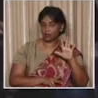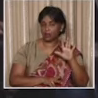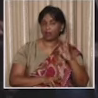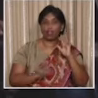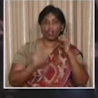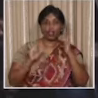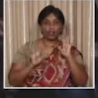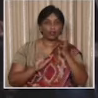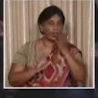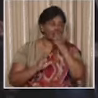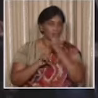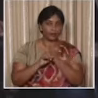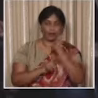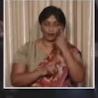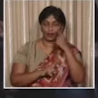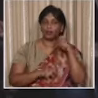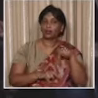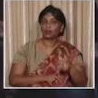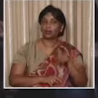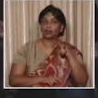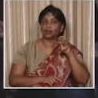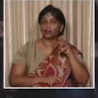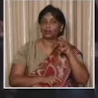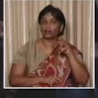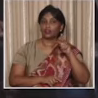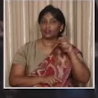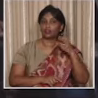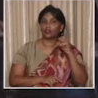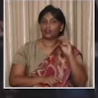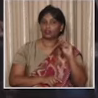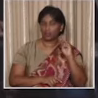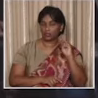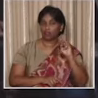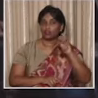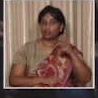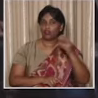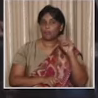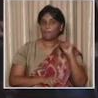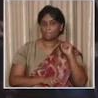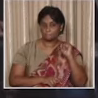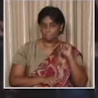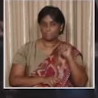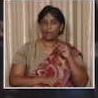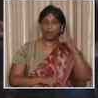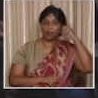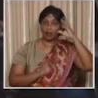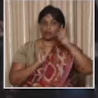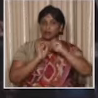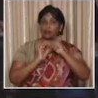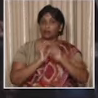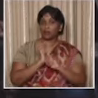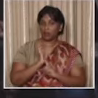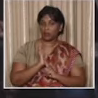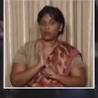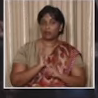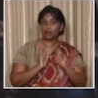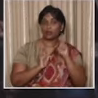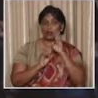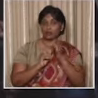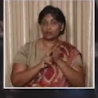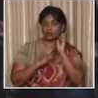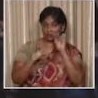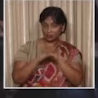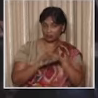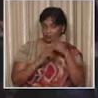रुपियल अणुअट तिबिच्च सीन किलो एक दैन रुपियल तुनसीय तिहाय तुनसीय पनहाय लाइट बिल मे रनिल